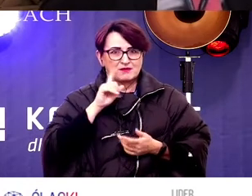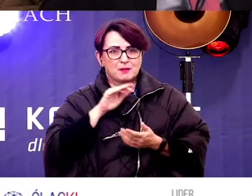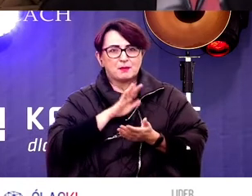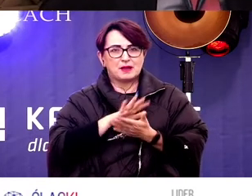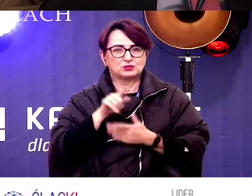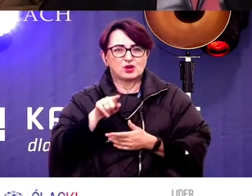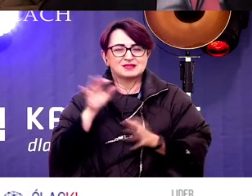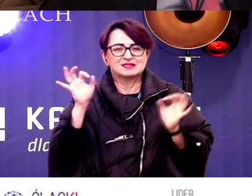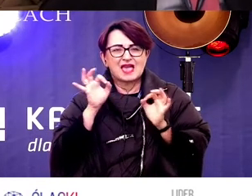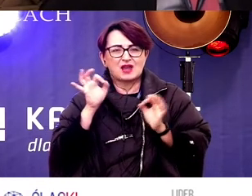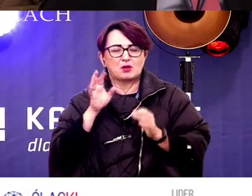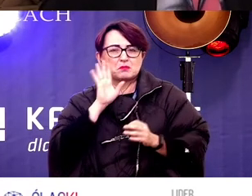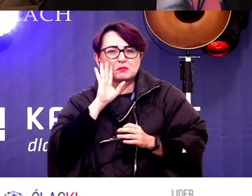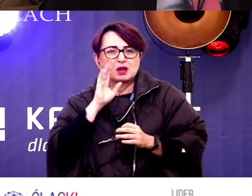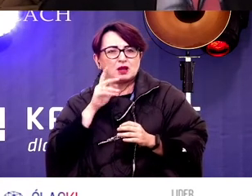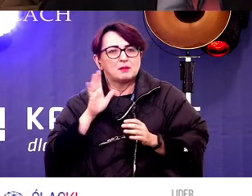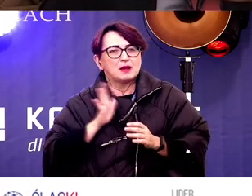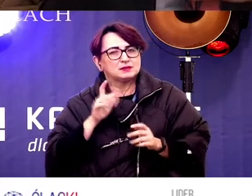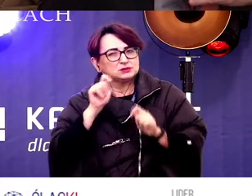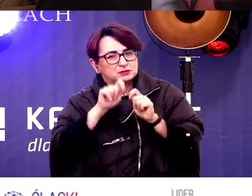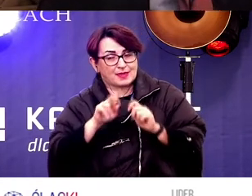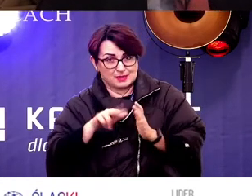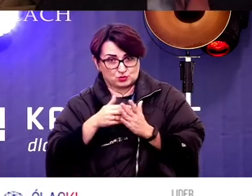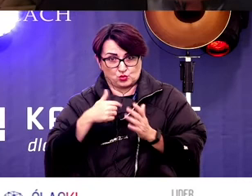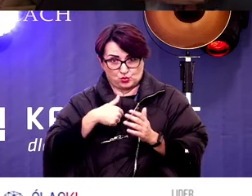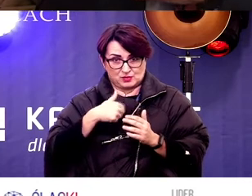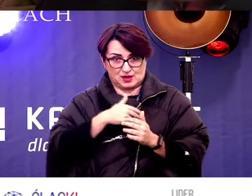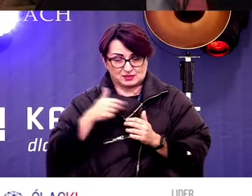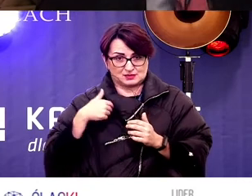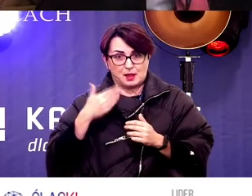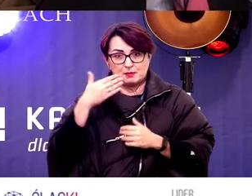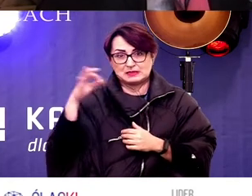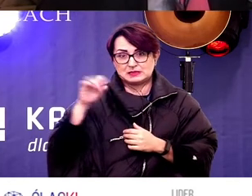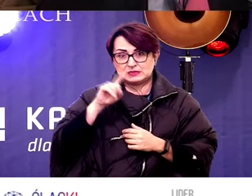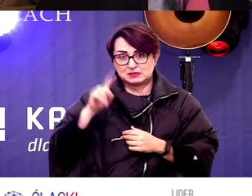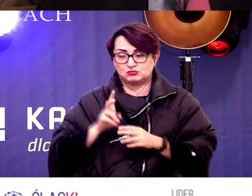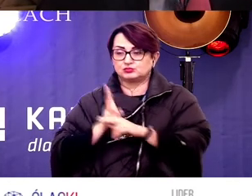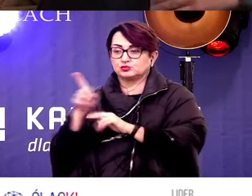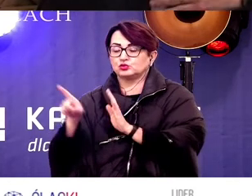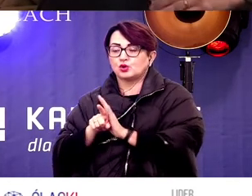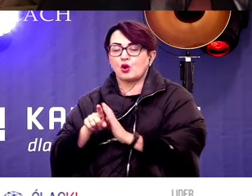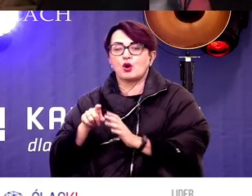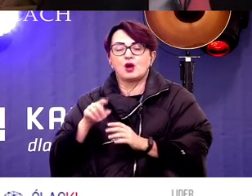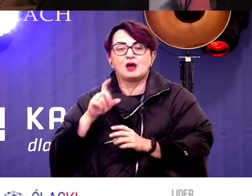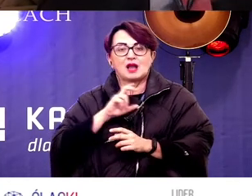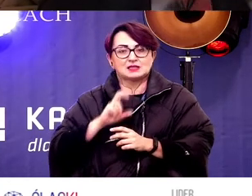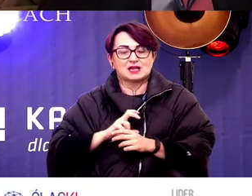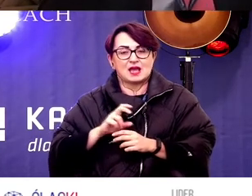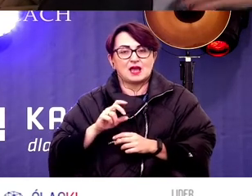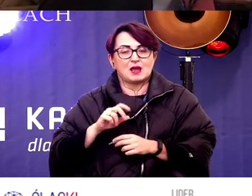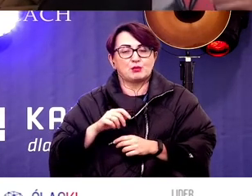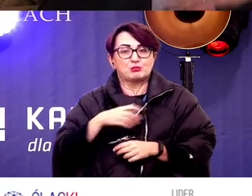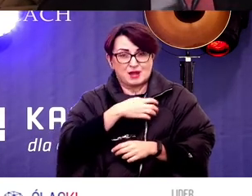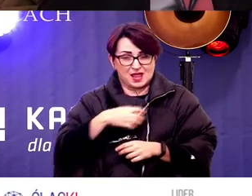zero podejścia w kwestiach bezpieczeństwa, kiedy u nas na przykład, jak przychodzimy z MSZ-u do kancelarii premiera albo z powrotem, 20 razy